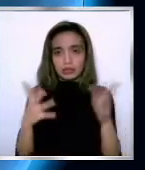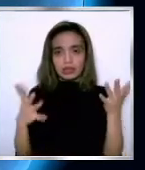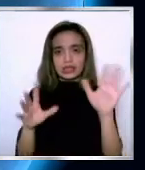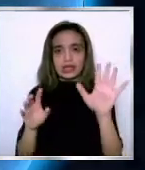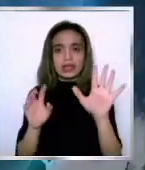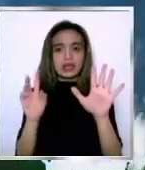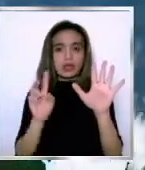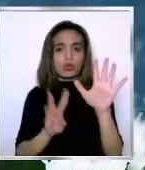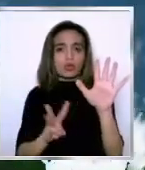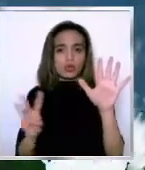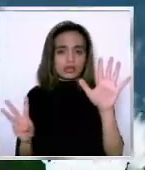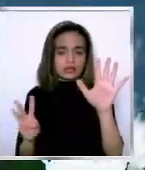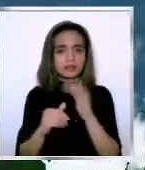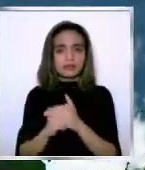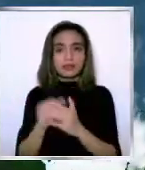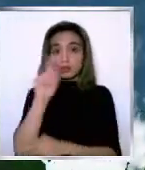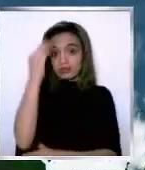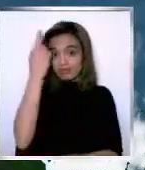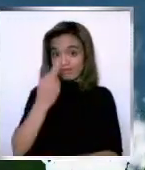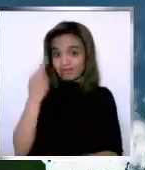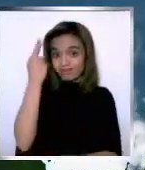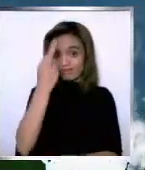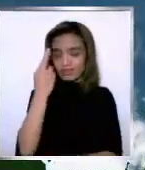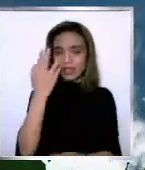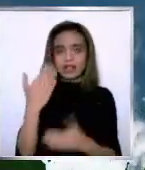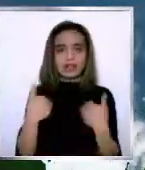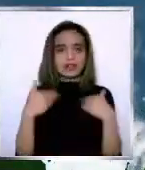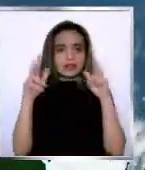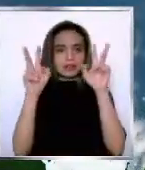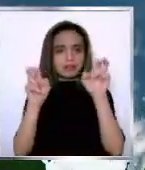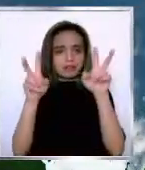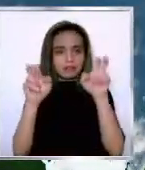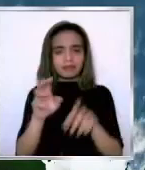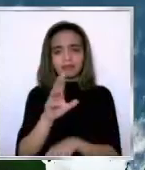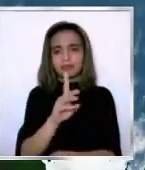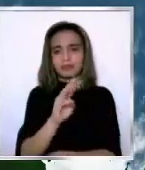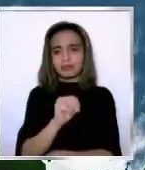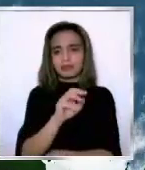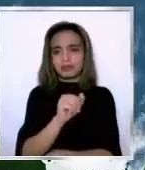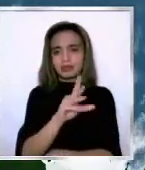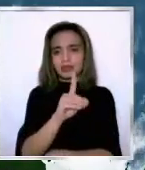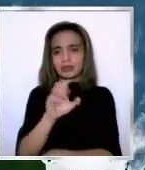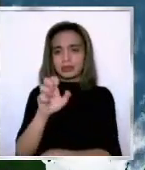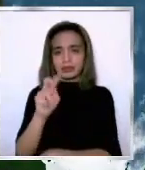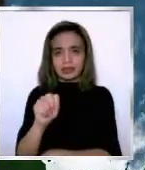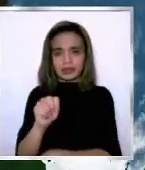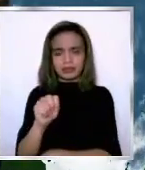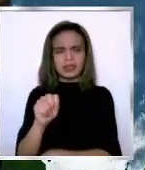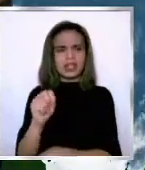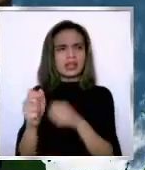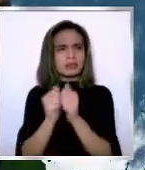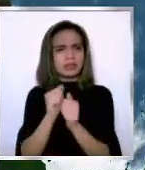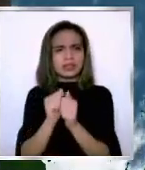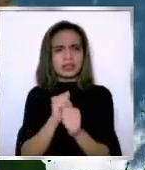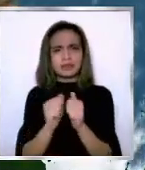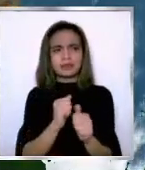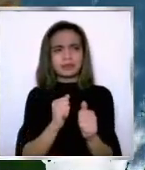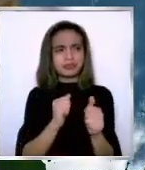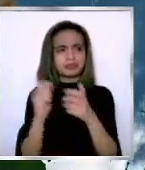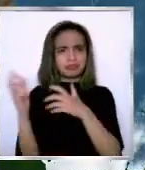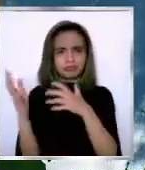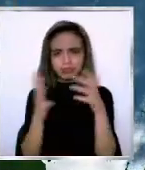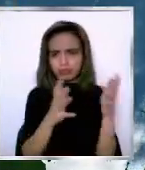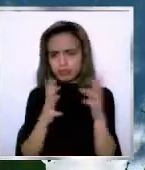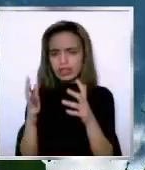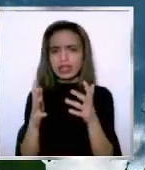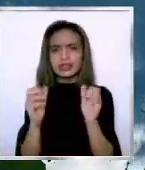mga dahilan, may tinatawag tayong Madden-Julian Oscillation. Isang atmospheric wave yan, mga kapuso, na umiikot